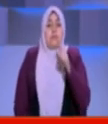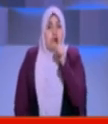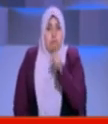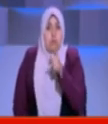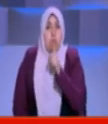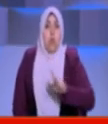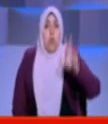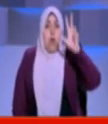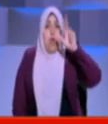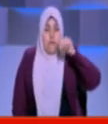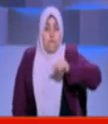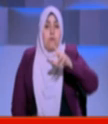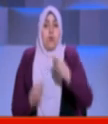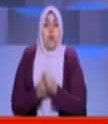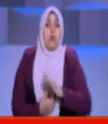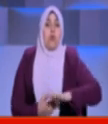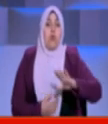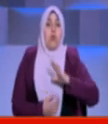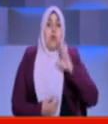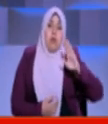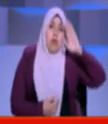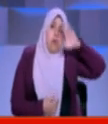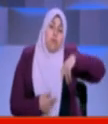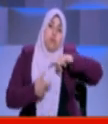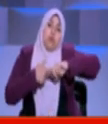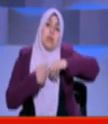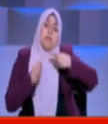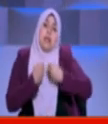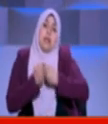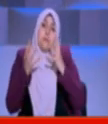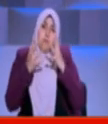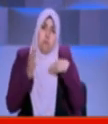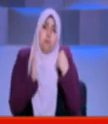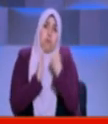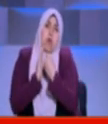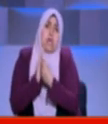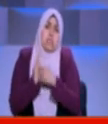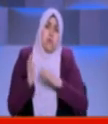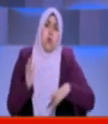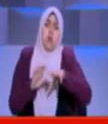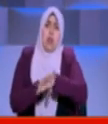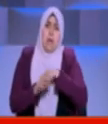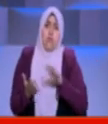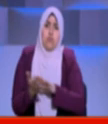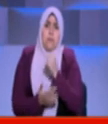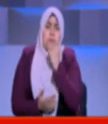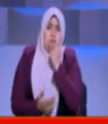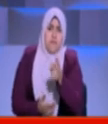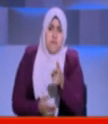قبل المسؤولين العراقيين؟ لو كان الأمر مرتبط بإعلان النية للمحاسبة لما كان الأمر قد تغير كما تقول حضرتك.